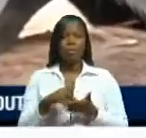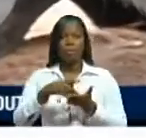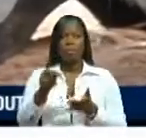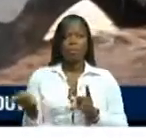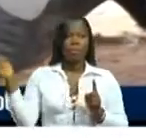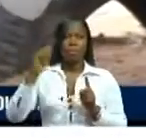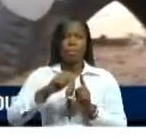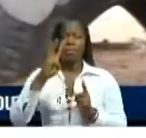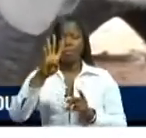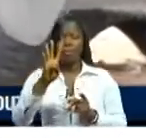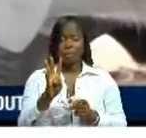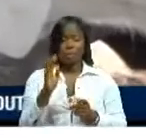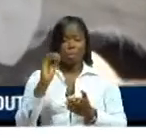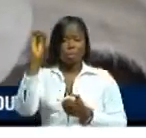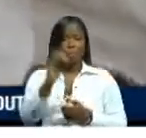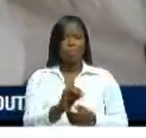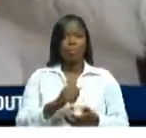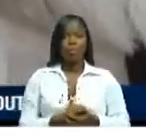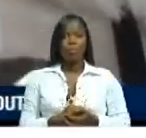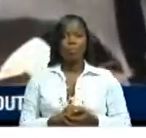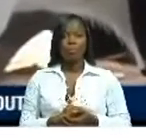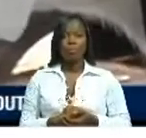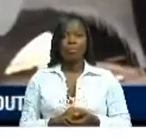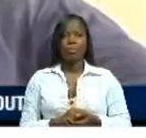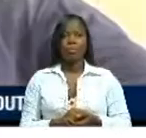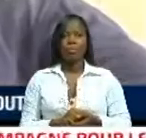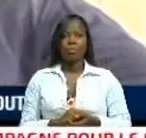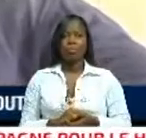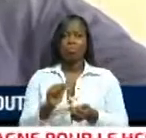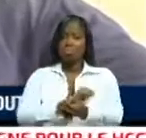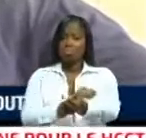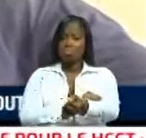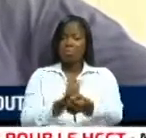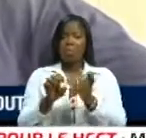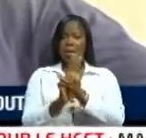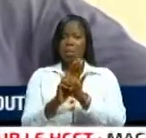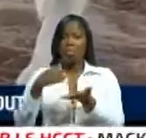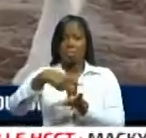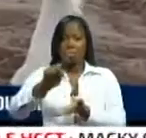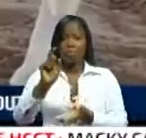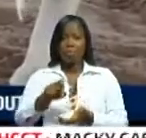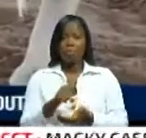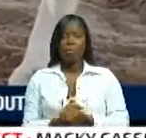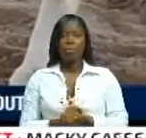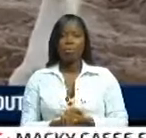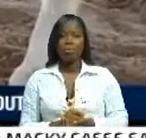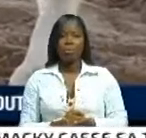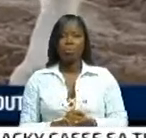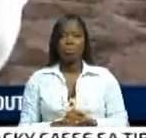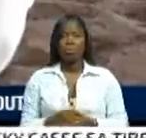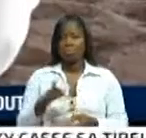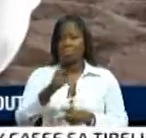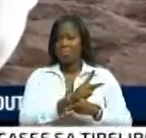400 mille francs cfa nissan canada failli nous payons les laveurs de même que ceux qui montent la garde